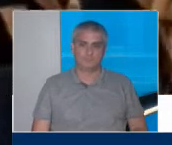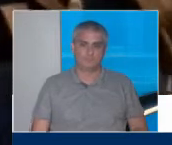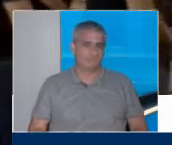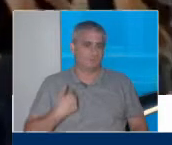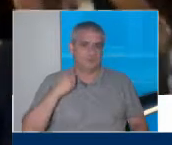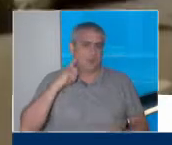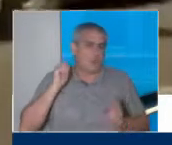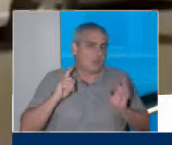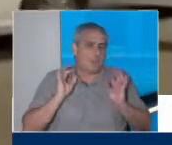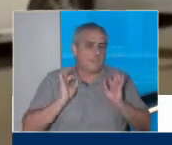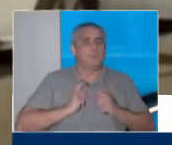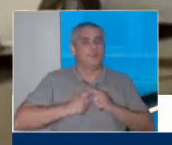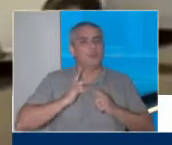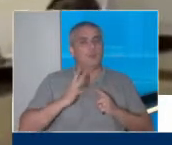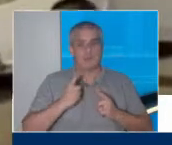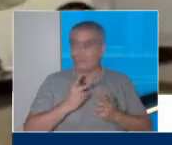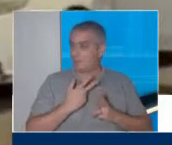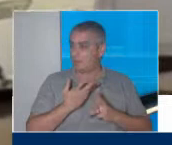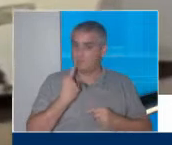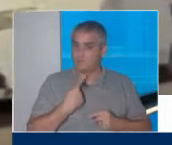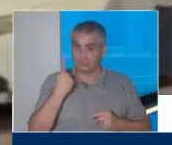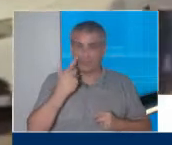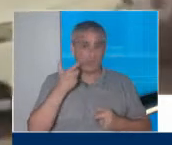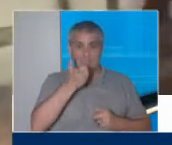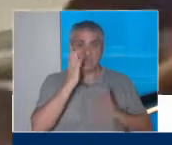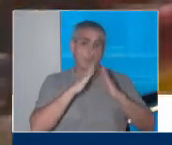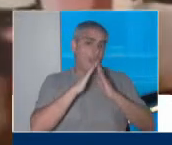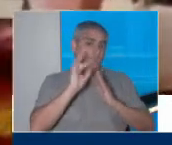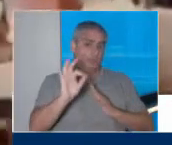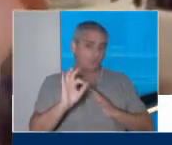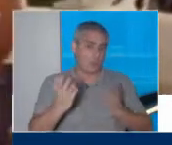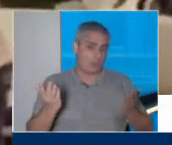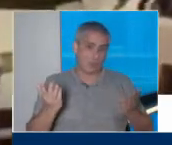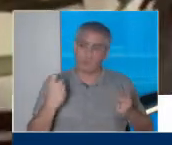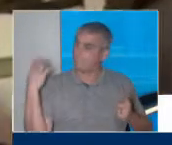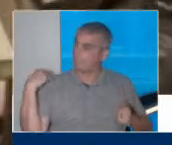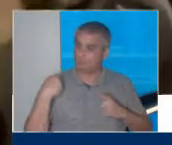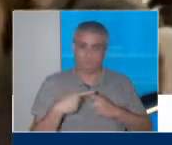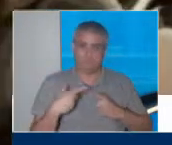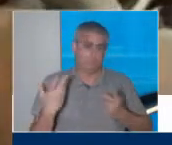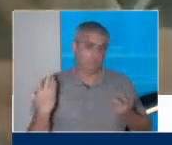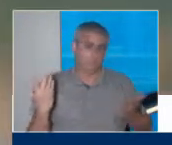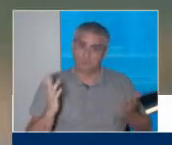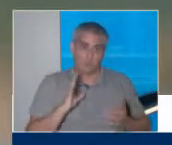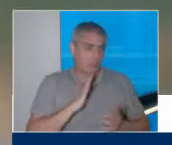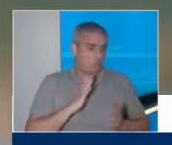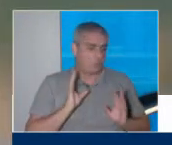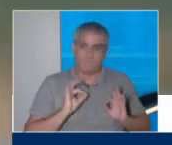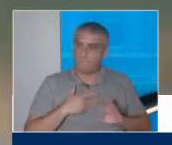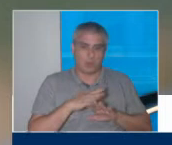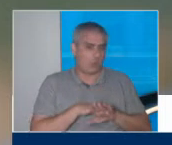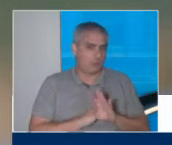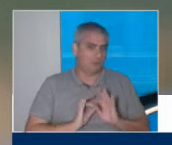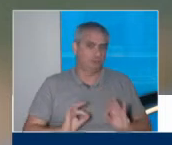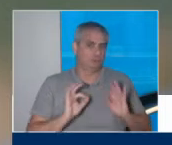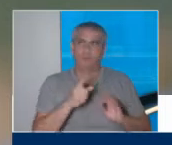הרגשתי בכל, אגב הוא לפני שנה ירו על הבית שלו, אבל שנה עד היום לא הרגשתי שהוא מאוים, ולא הרגשתי גם